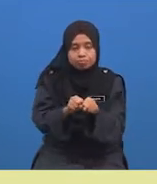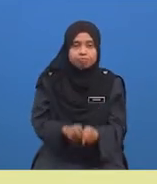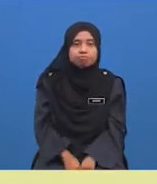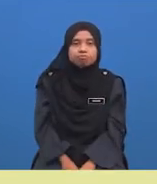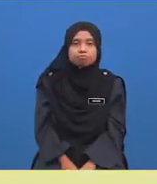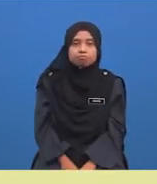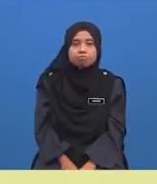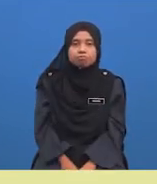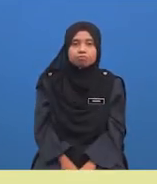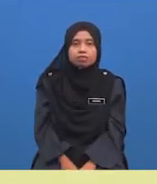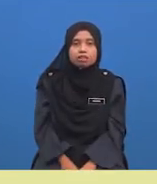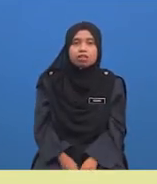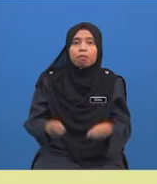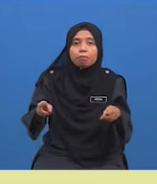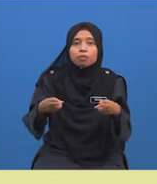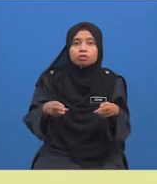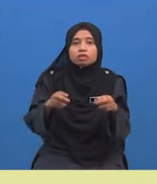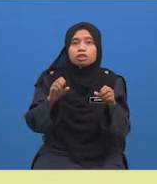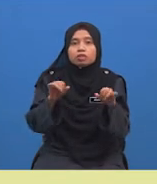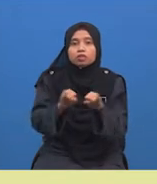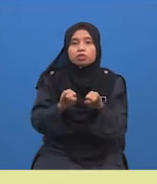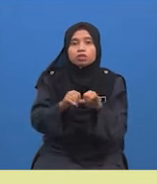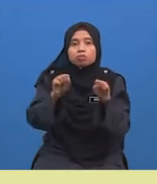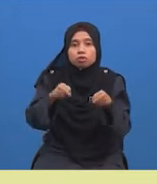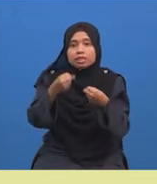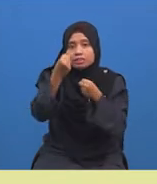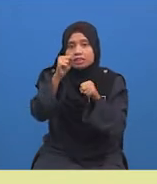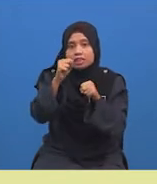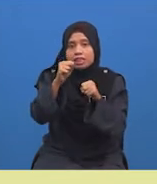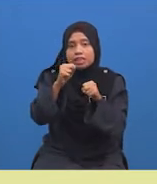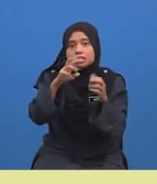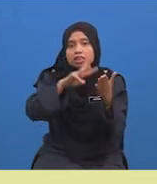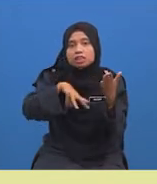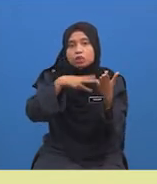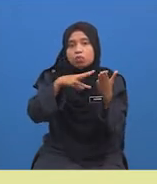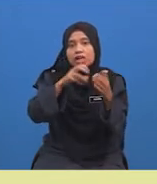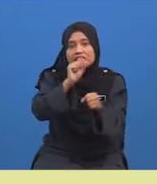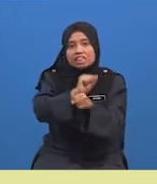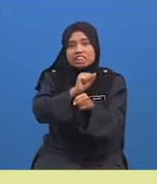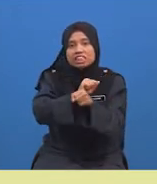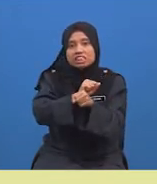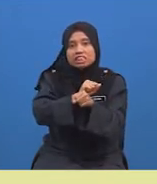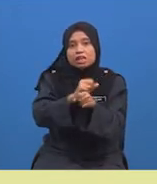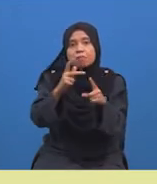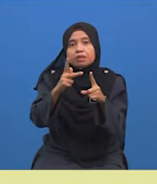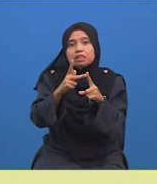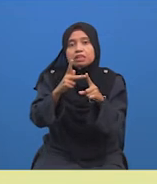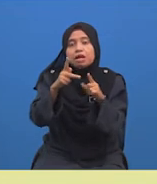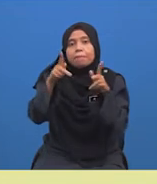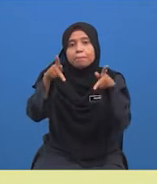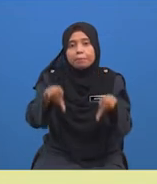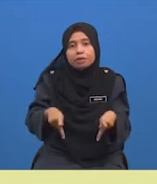adalah pihak pengurusan boleh menyediakan jadual kerja anjal kepada